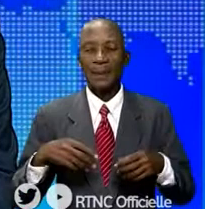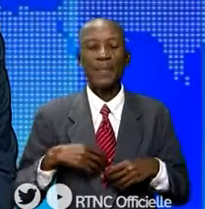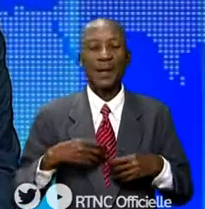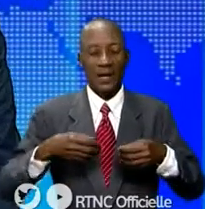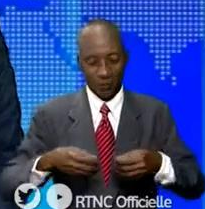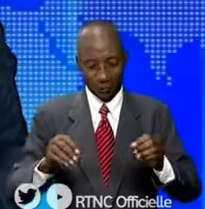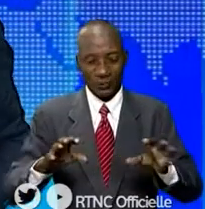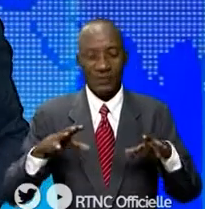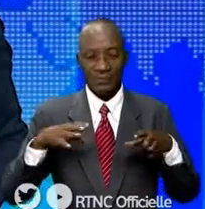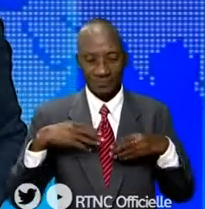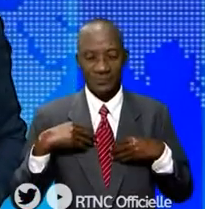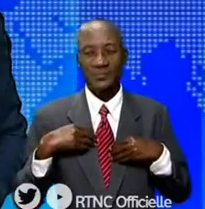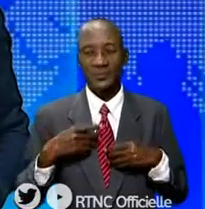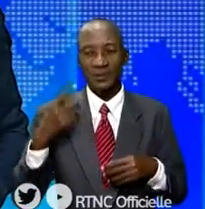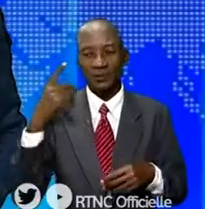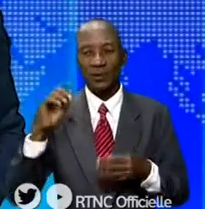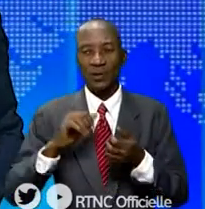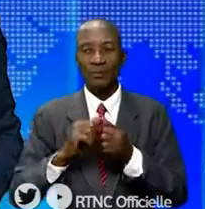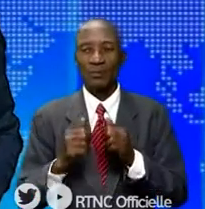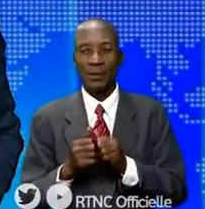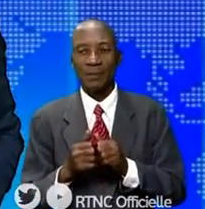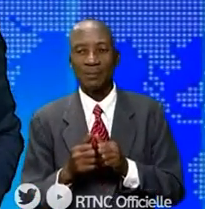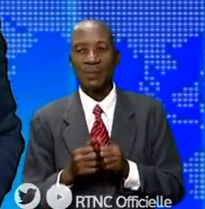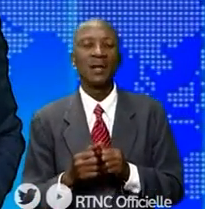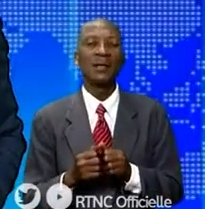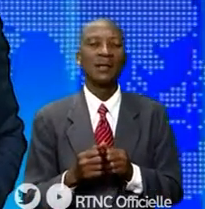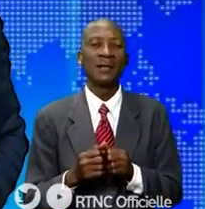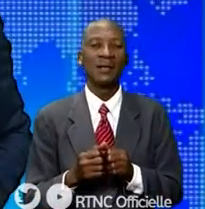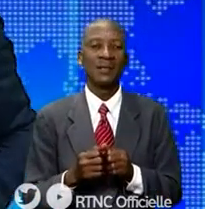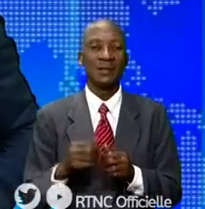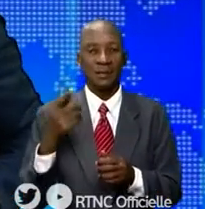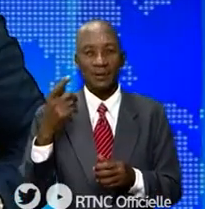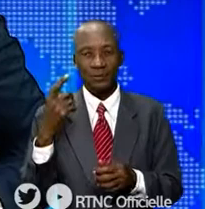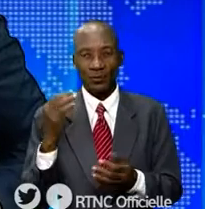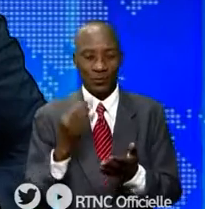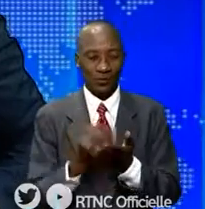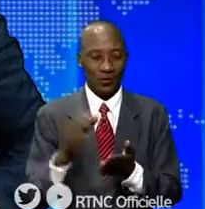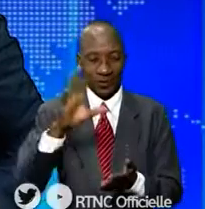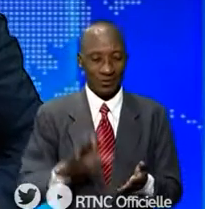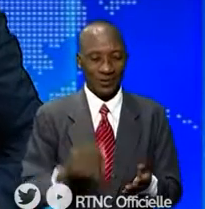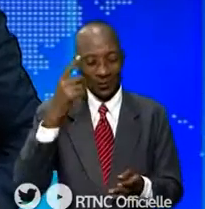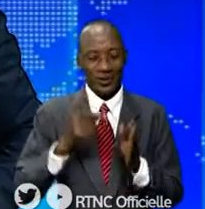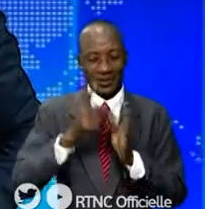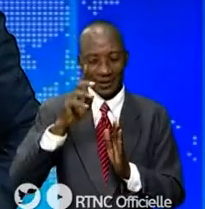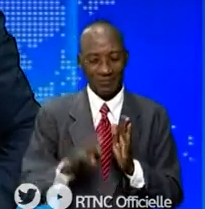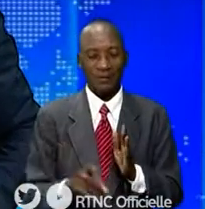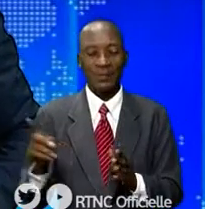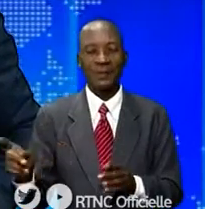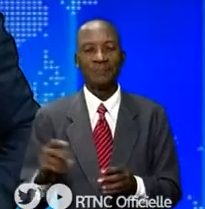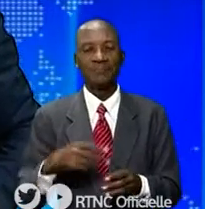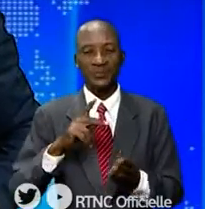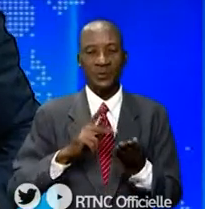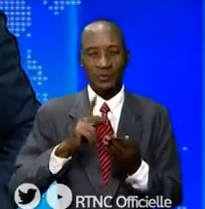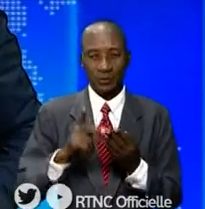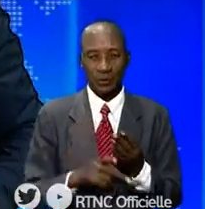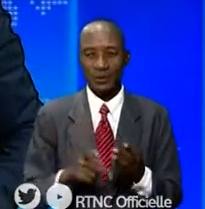du 26 septembre 2019 conclu entre la RDC et le Fonds africain de développement au titre de projet de réhabilitation de la route